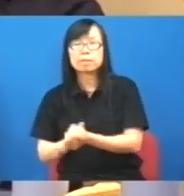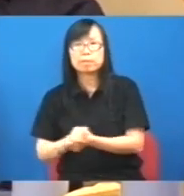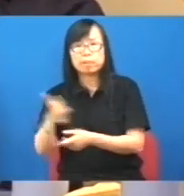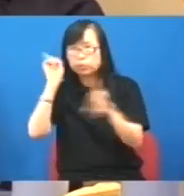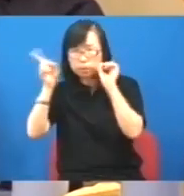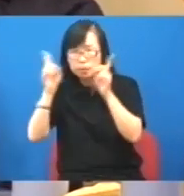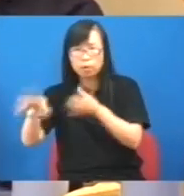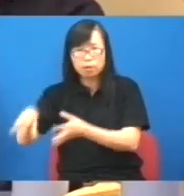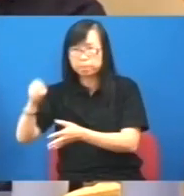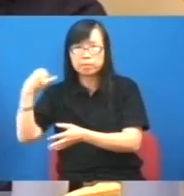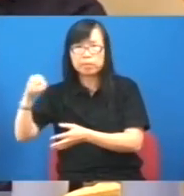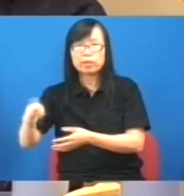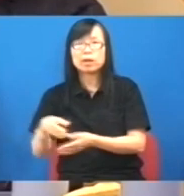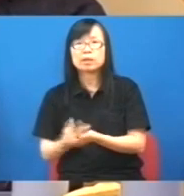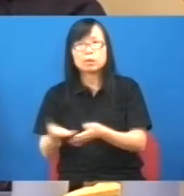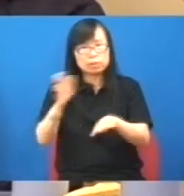盈餘